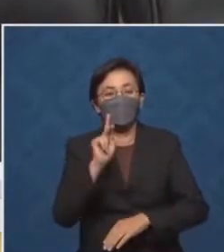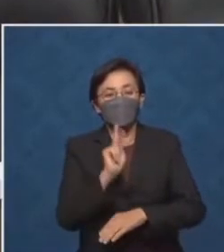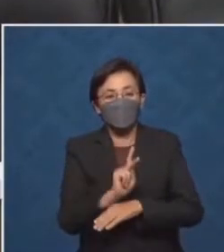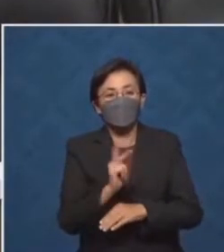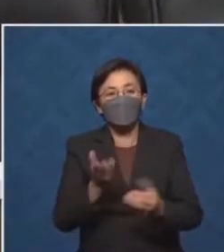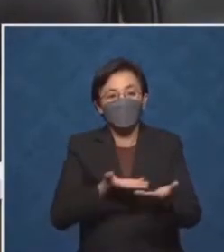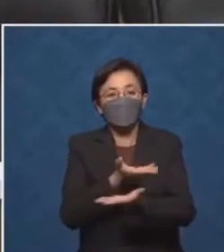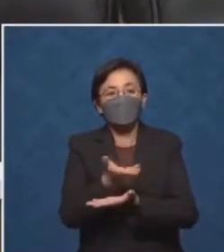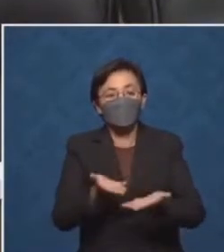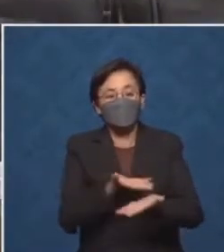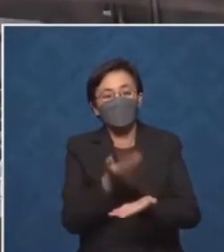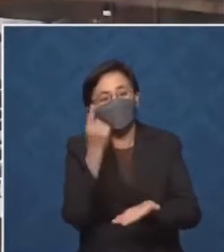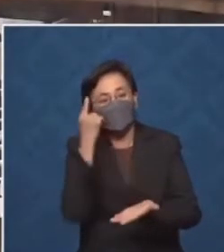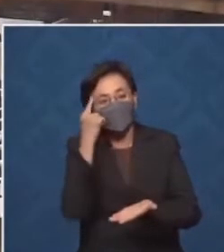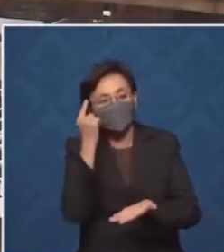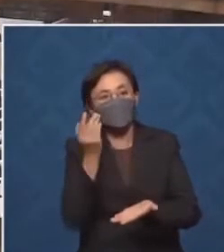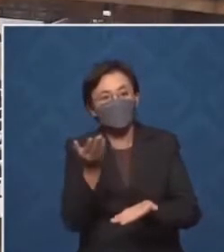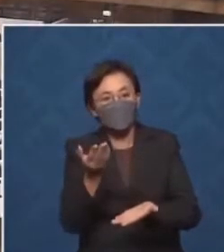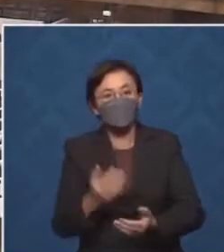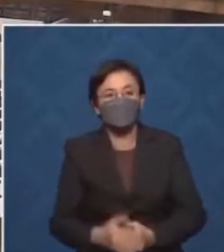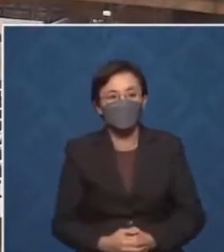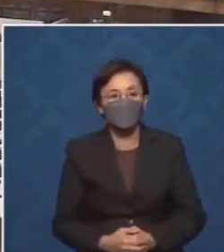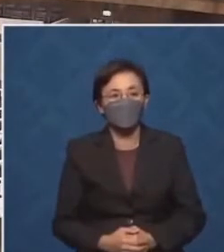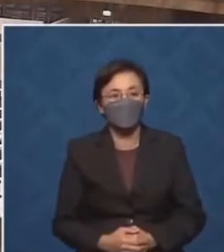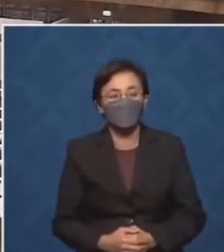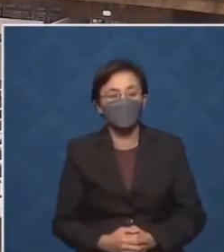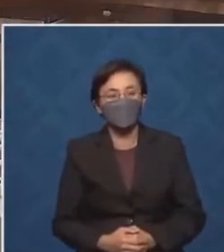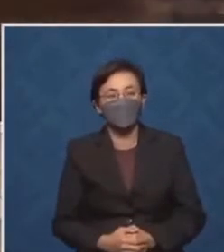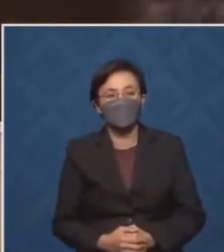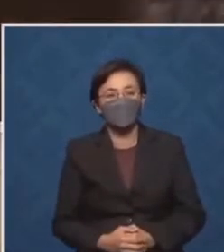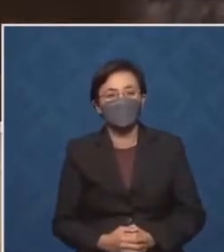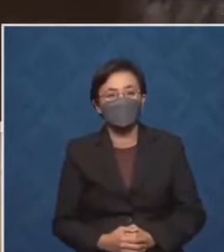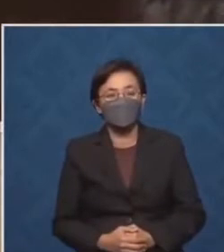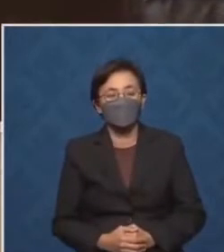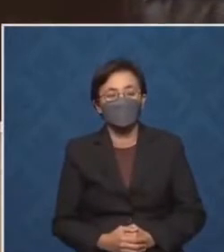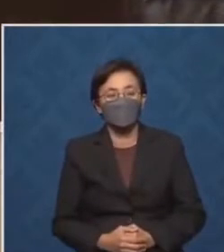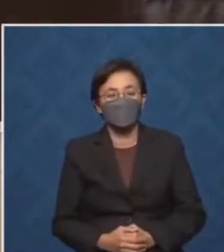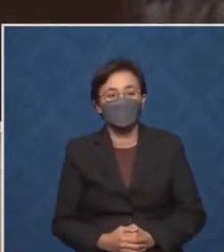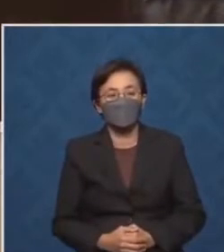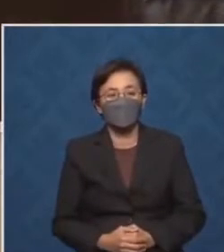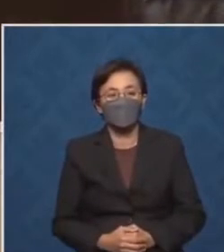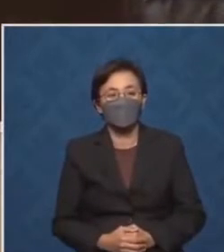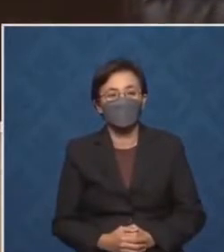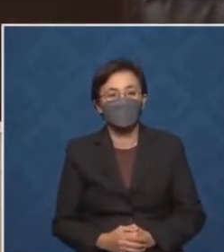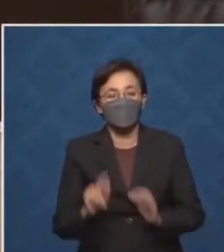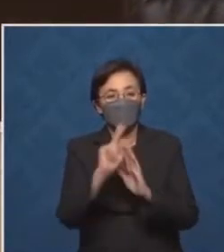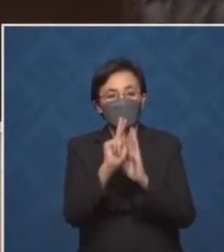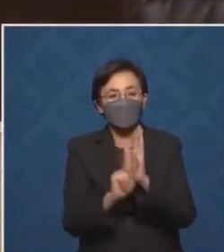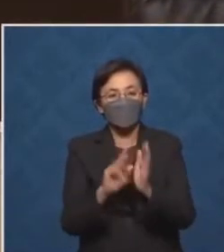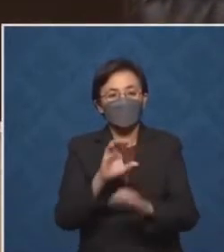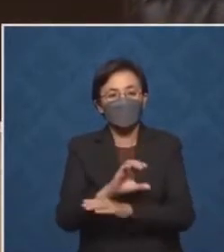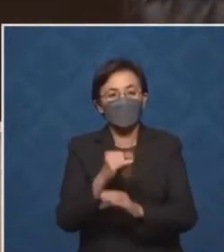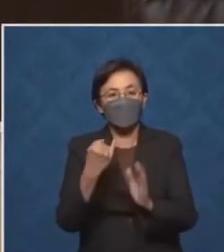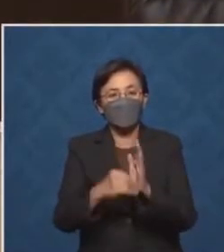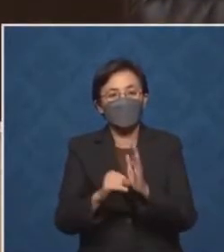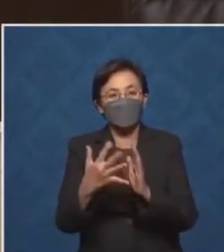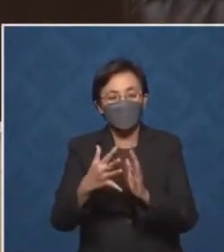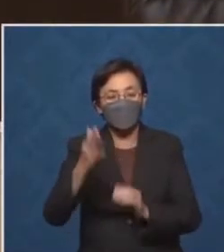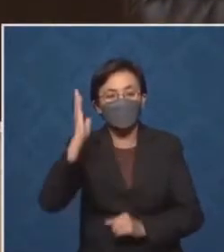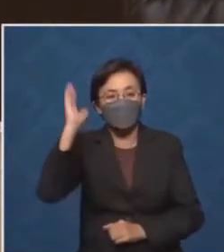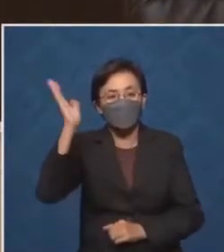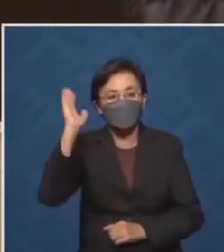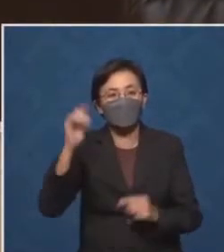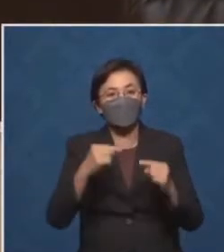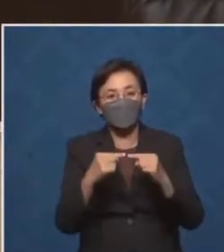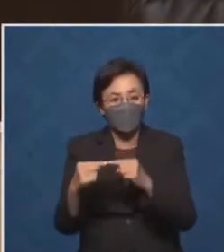ครัก็ทานพิท default ยัไมไดพดขอบัคบอะไรนะครัเกิญ sebagai ปรายตัคร